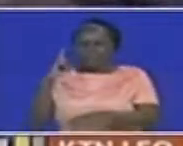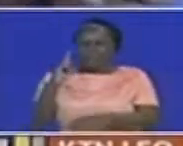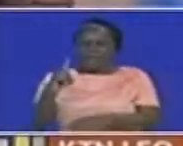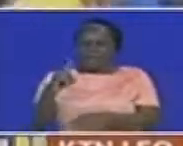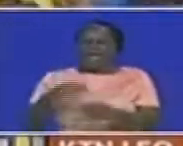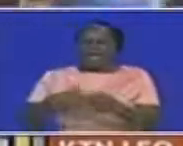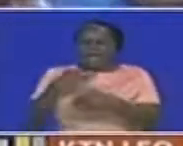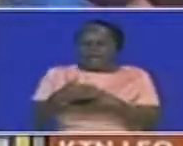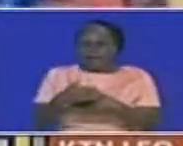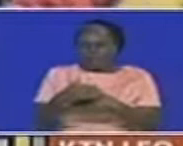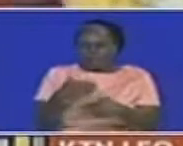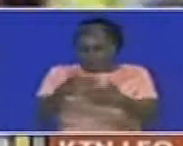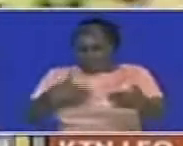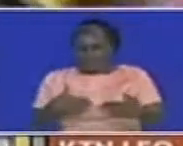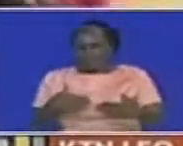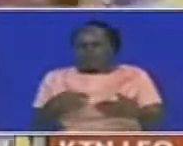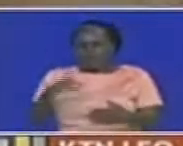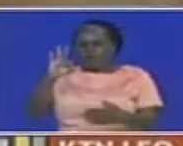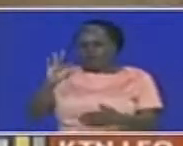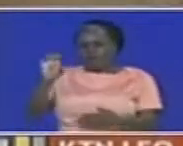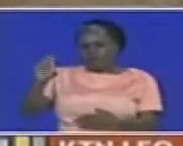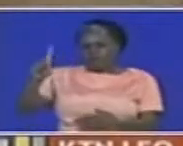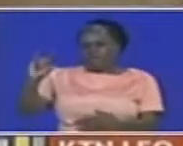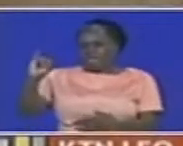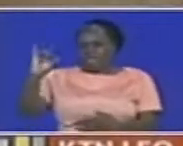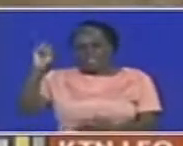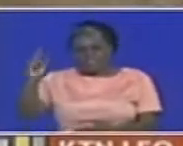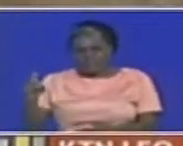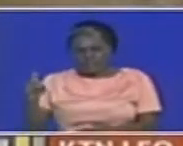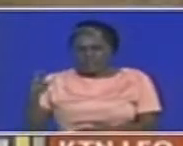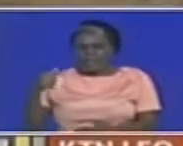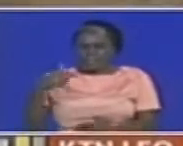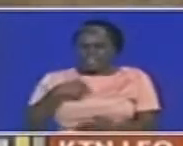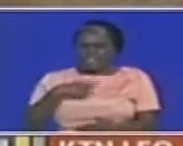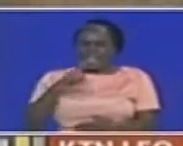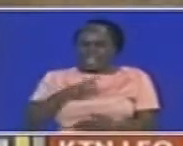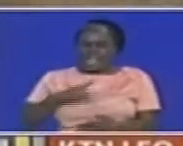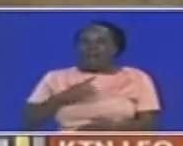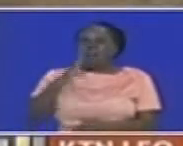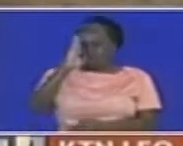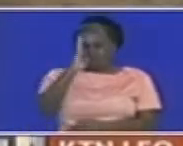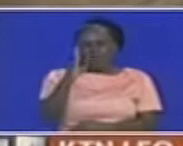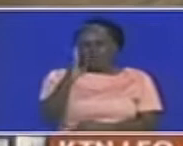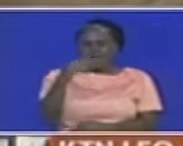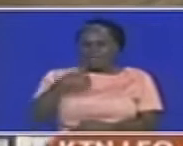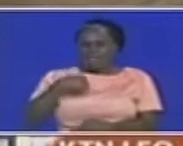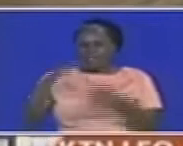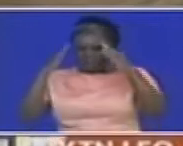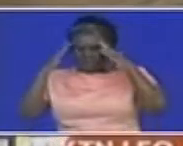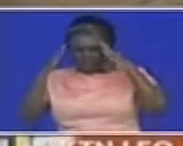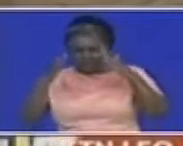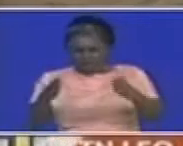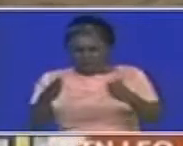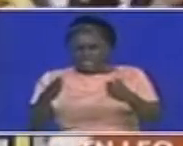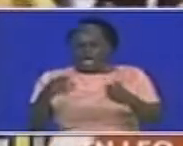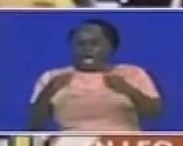Kangogo na Benjamin Koech. Nilikuwa nimeachia Mungu, yaani nilikuwa na focus kumaliza top